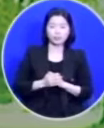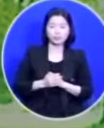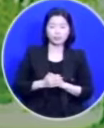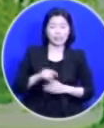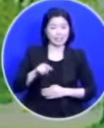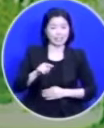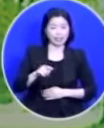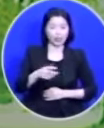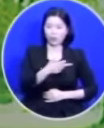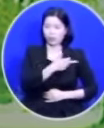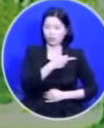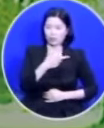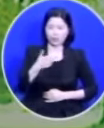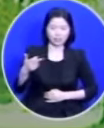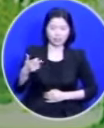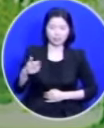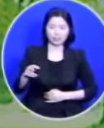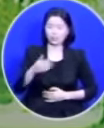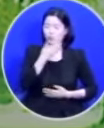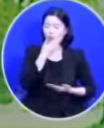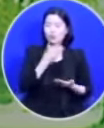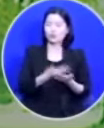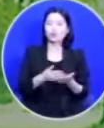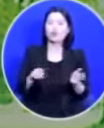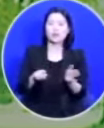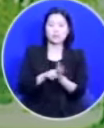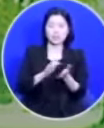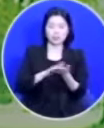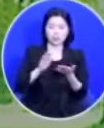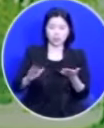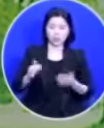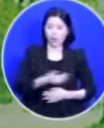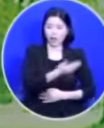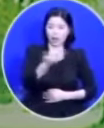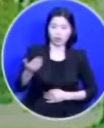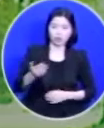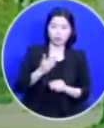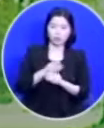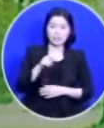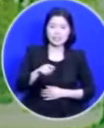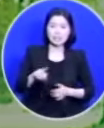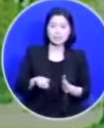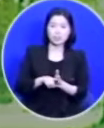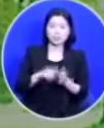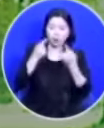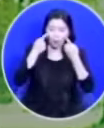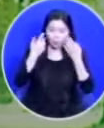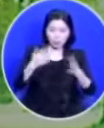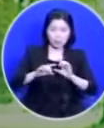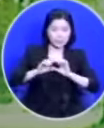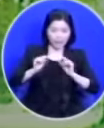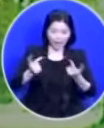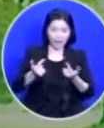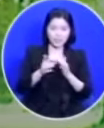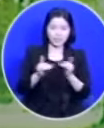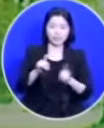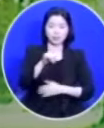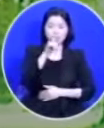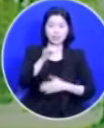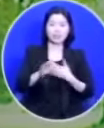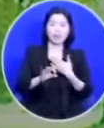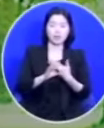이건 대단히 중요한 믿음입니다 아 여러분 중에 아지 이 믿음이 분명히 않으신 분이 있다고 한다면 아